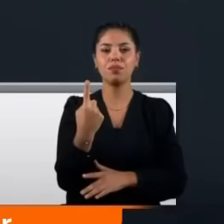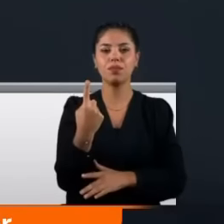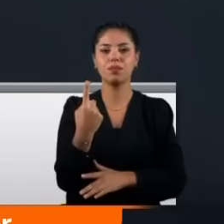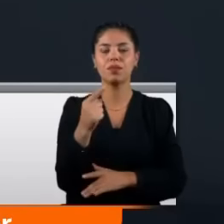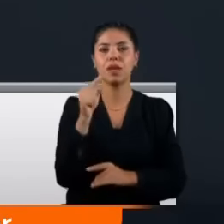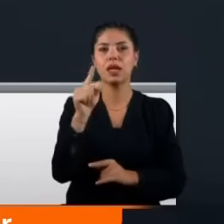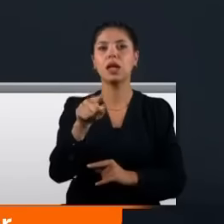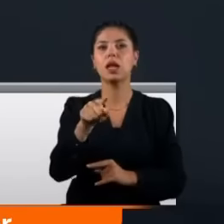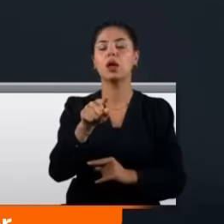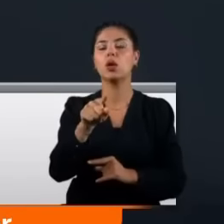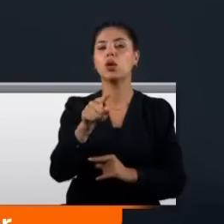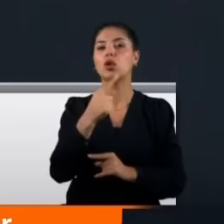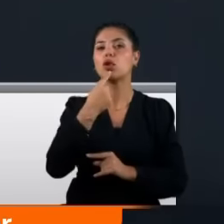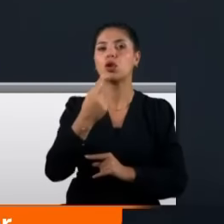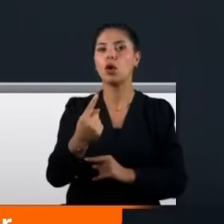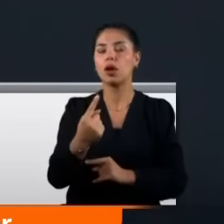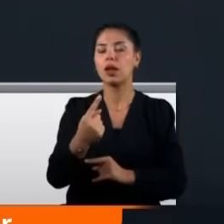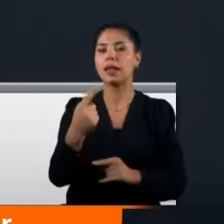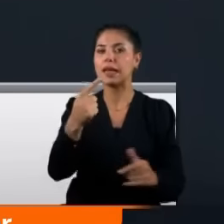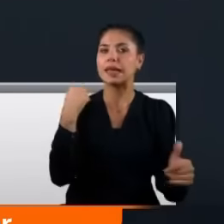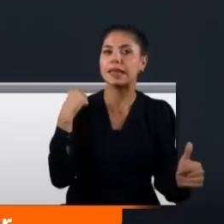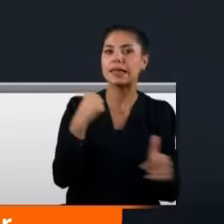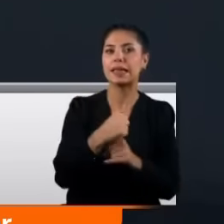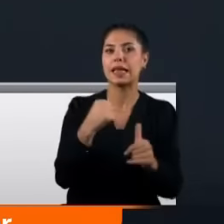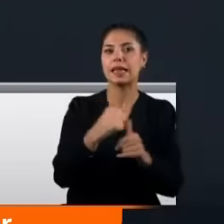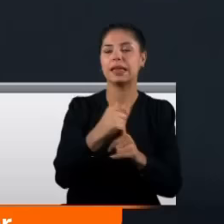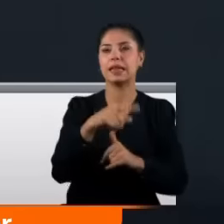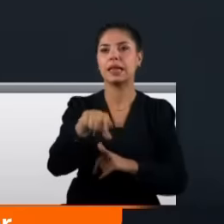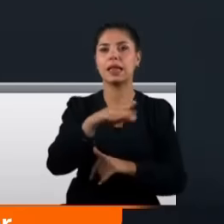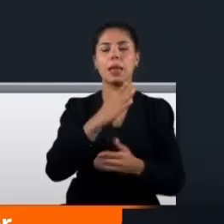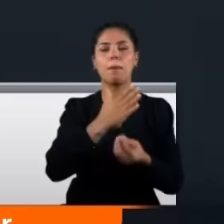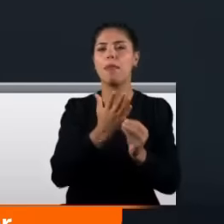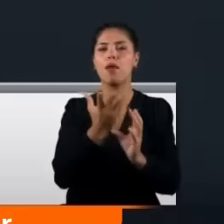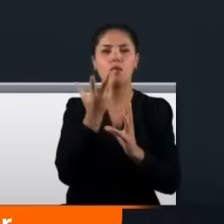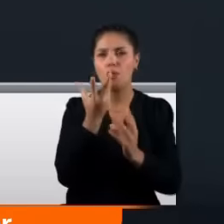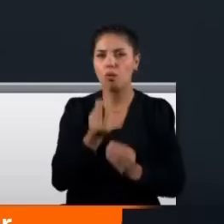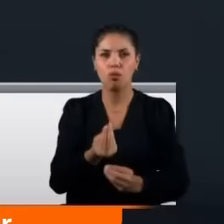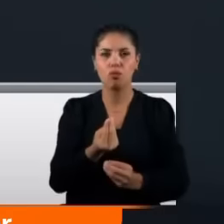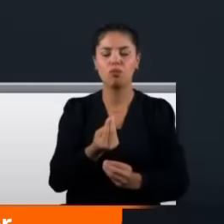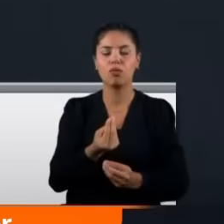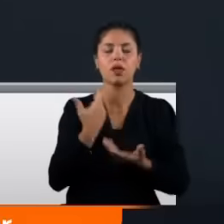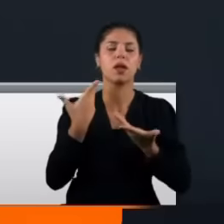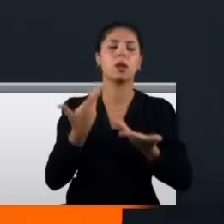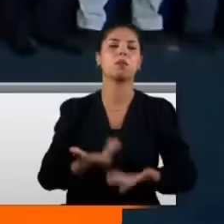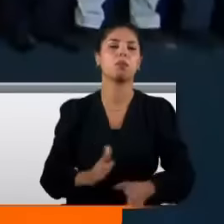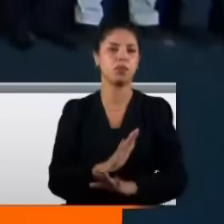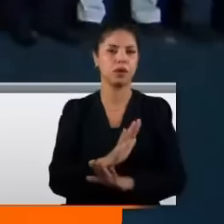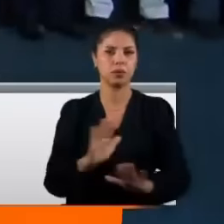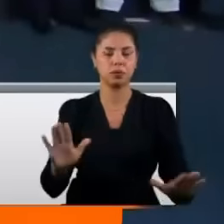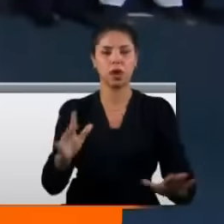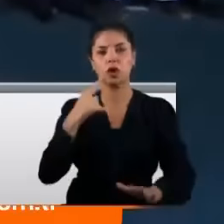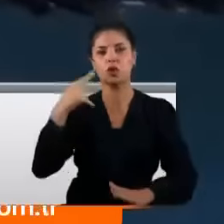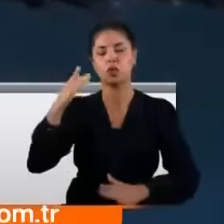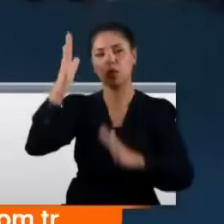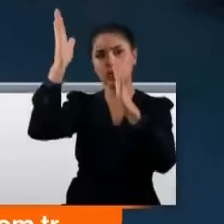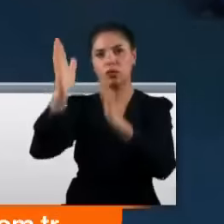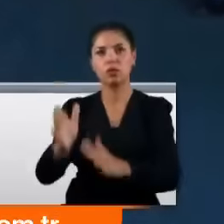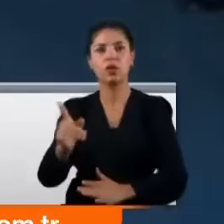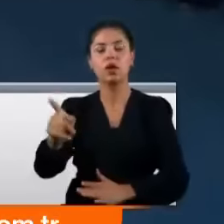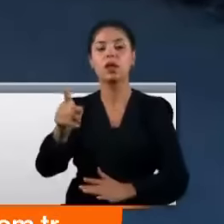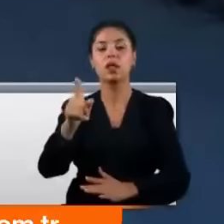Sykes-Picot taksimiyle tekrar lime lime edilmesine göz yummayacağız. Cumhurbaşkanı